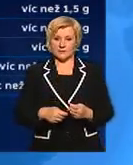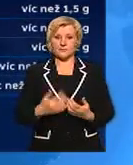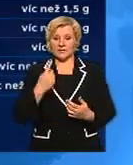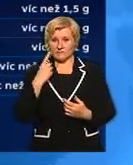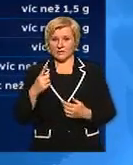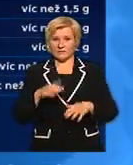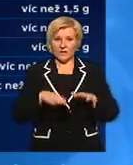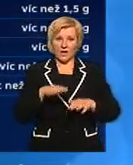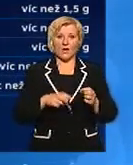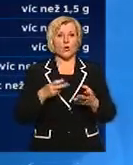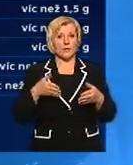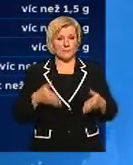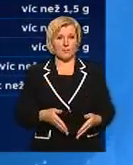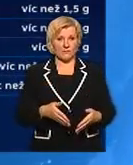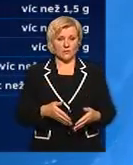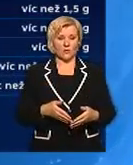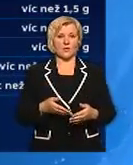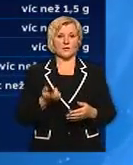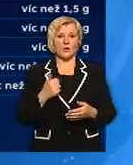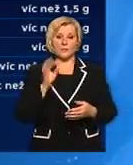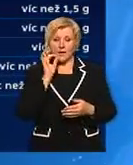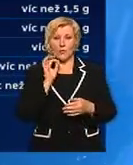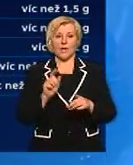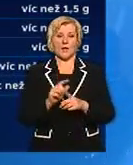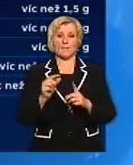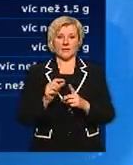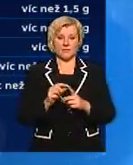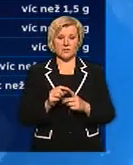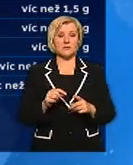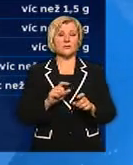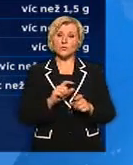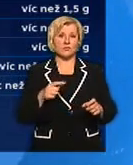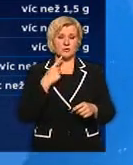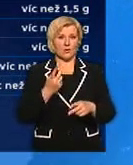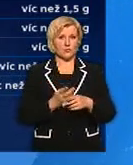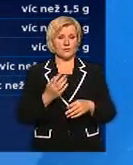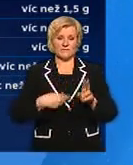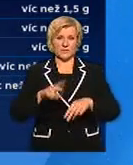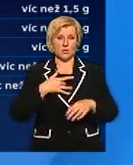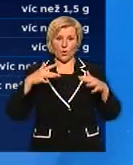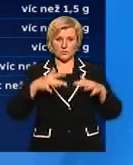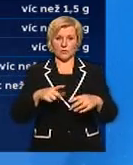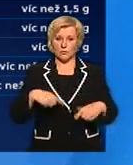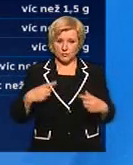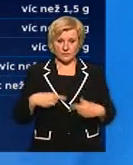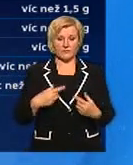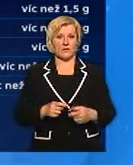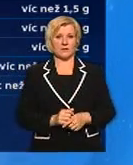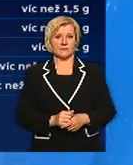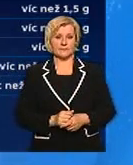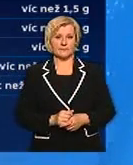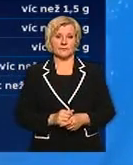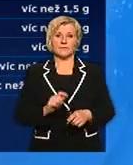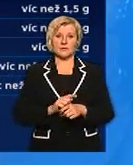tabulky zpřísňují podmínky držení marihuany a pervitinu. Soudci to odůvodnili zvýšením počtu konzumentů a taky nárůstem velkovýroby v posledních letech.